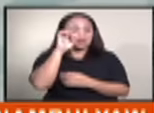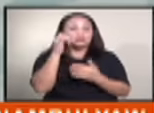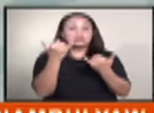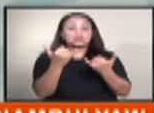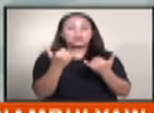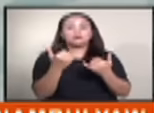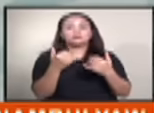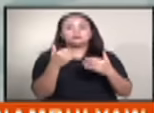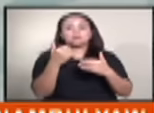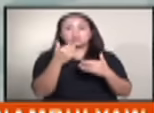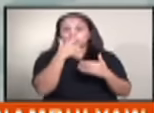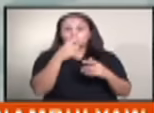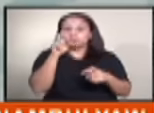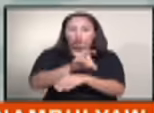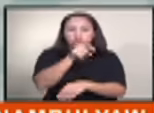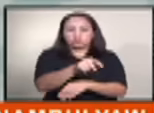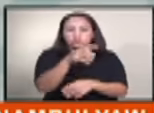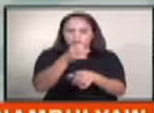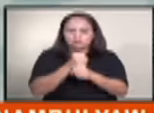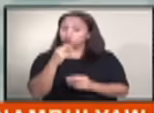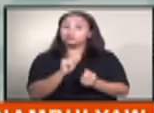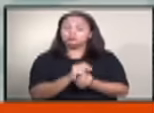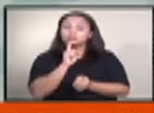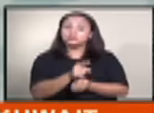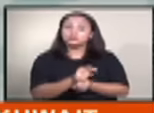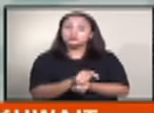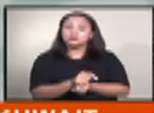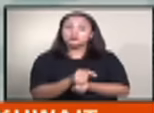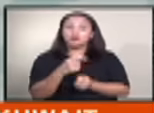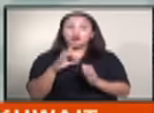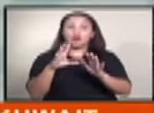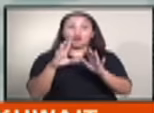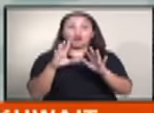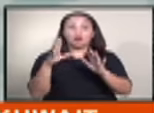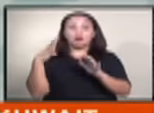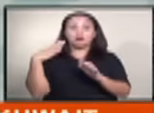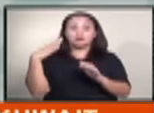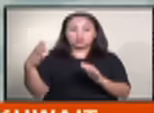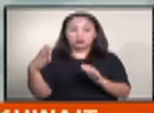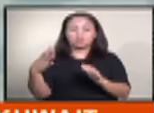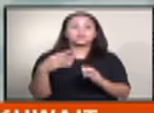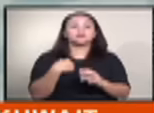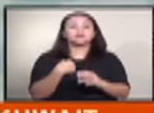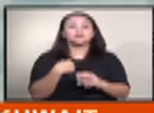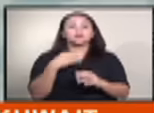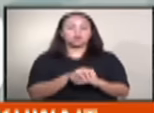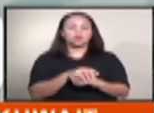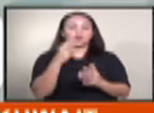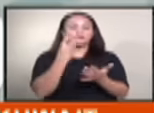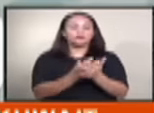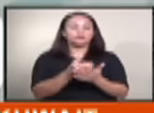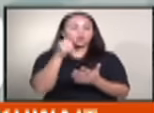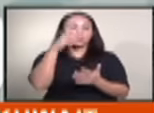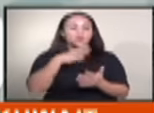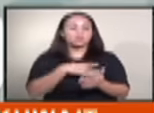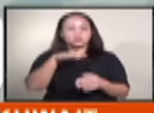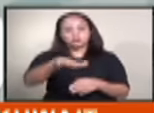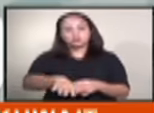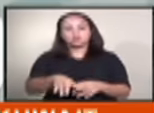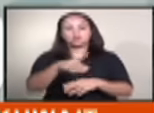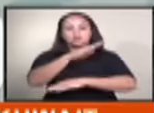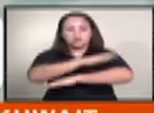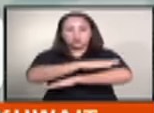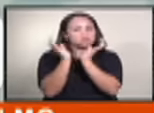inuumpisa na po namin yung santong paspasan. Ito pa po, Captain Joanna Santos ng PNP. Magandang hapon po. Yes, sir. Good afternoon